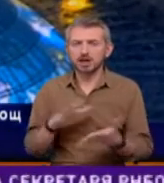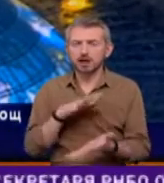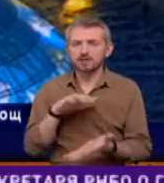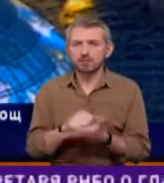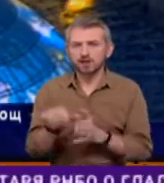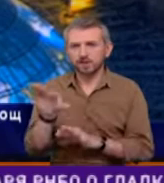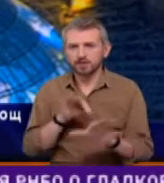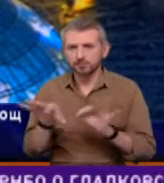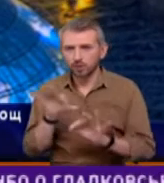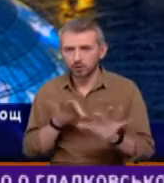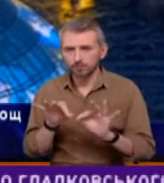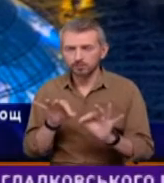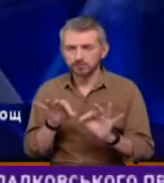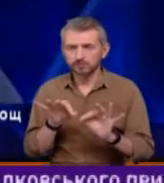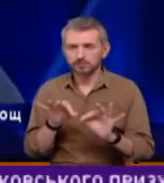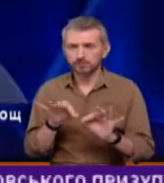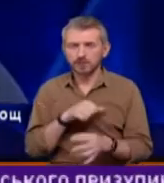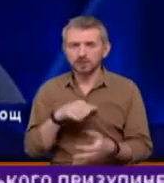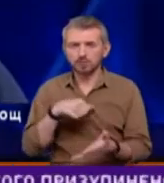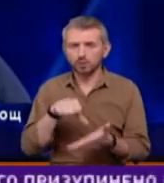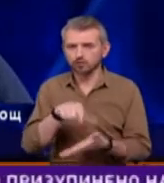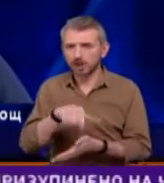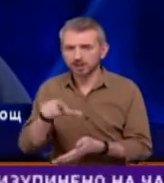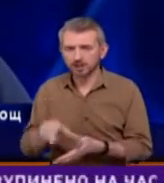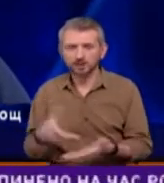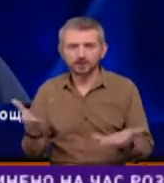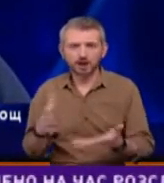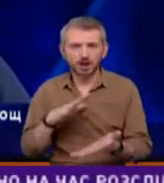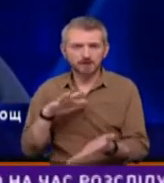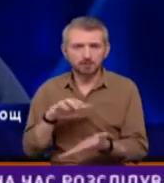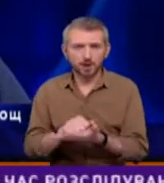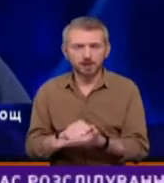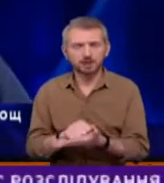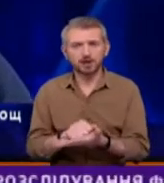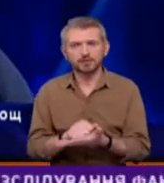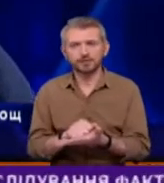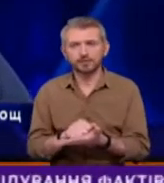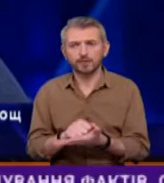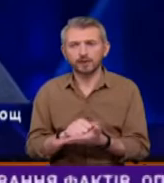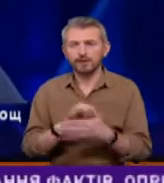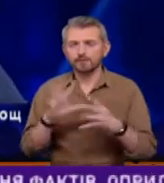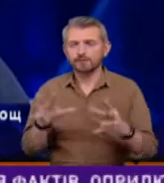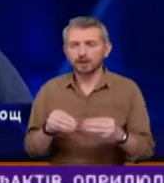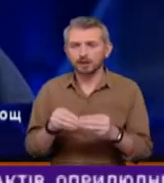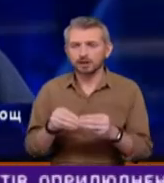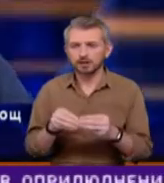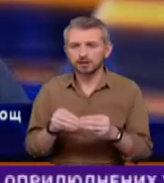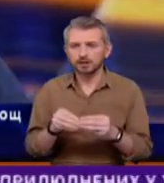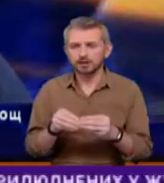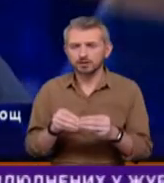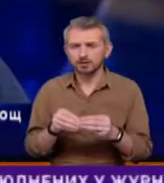займалася підбором, перше, самих учасників, яка займалася взагалі передачами, які був